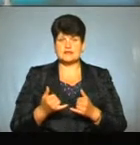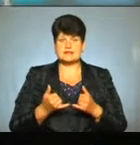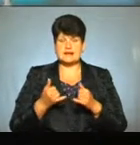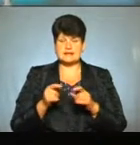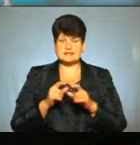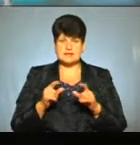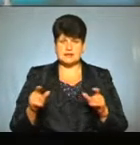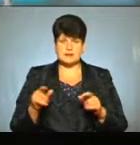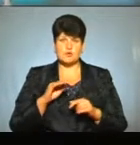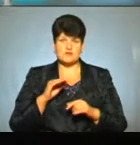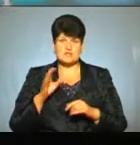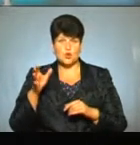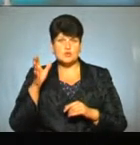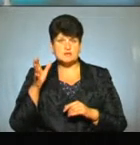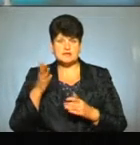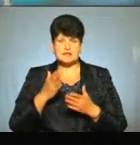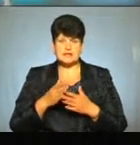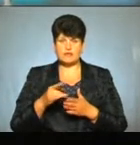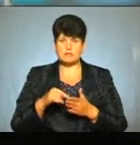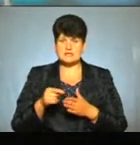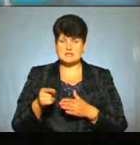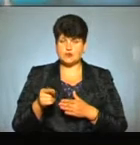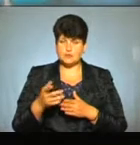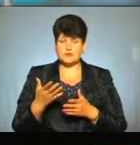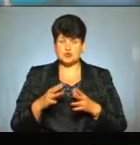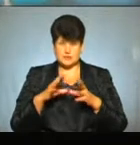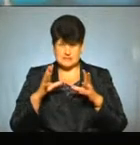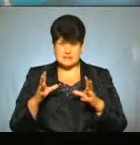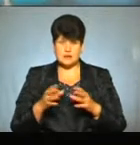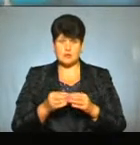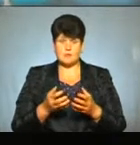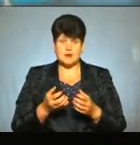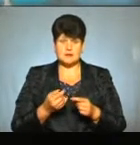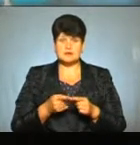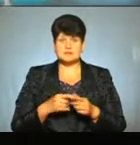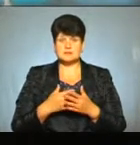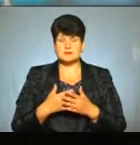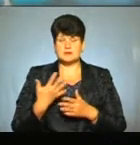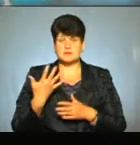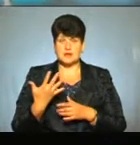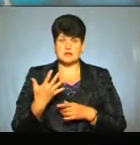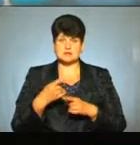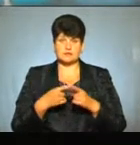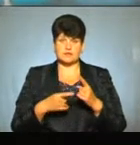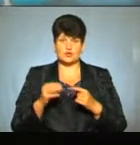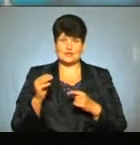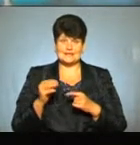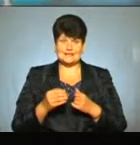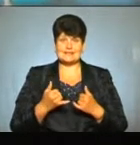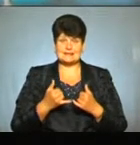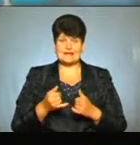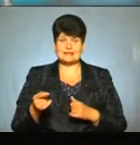для закладів професійної освіти, які знаходяться в місті Тернополі. Тобто, якщо загалом брати, це близько 5,5 тисяч